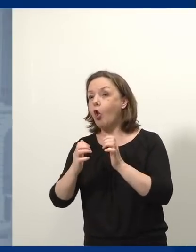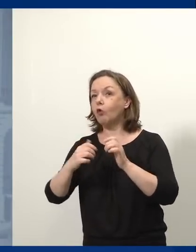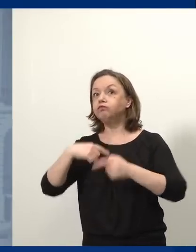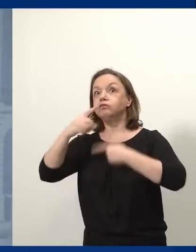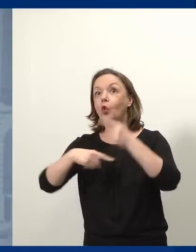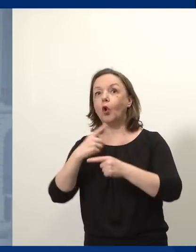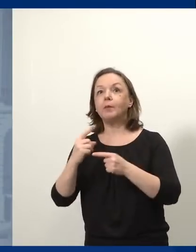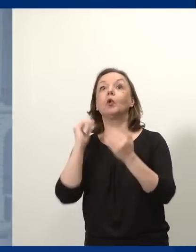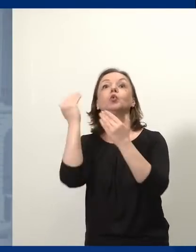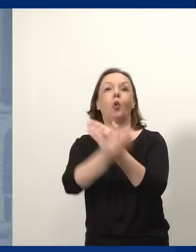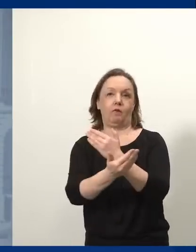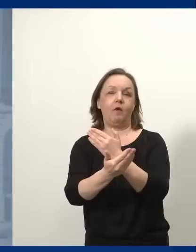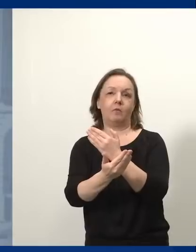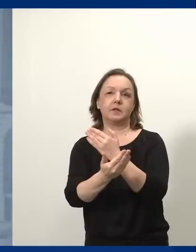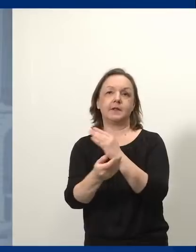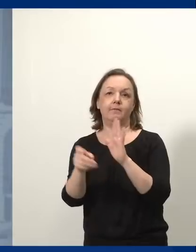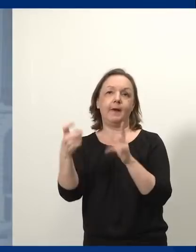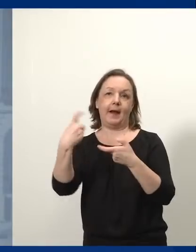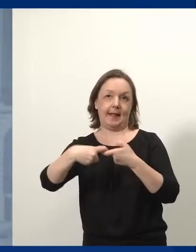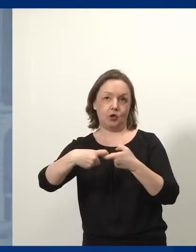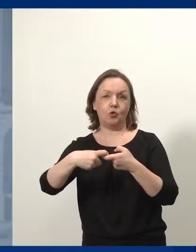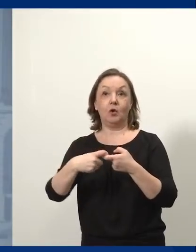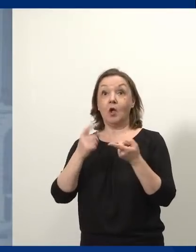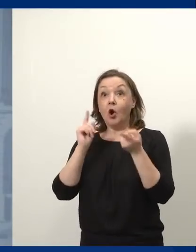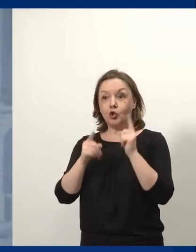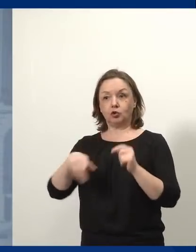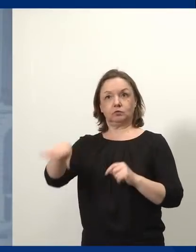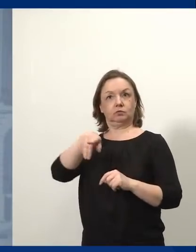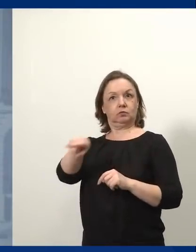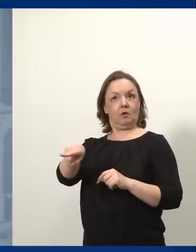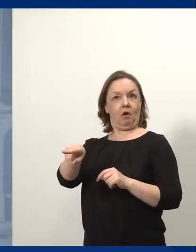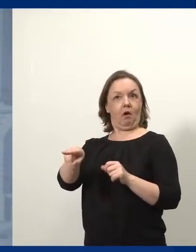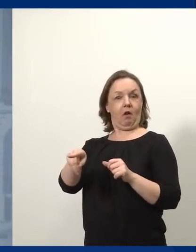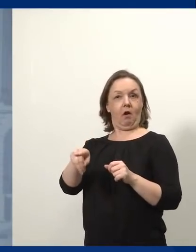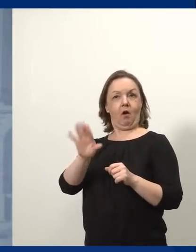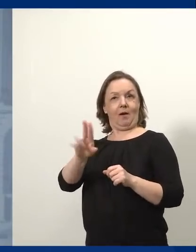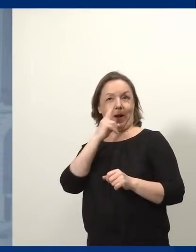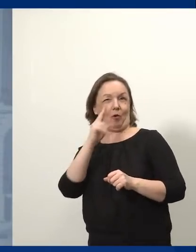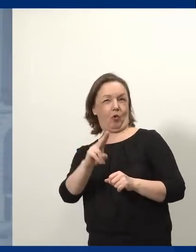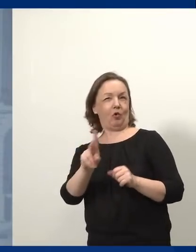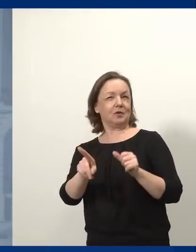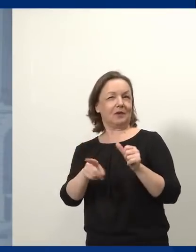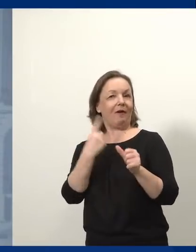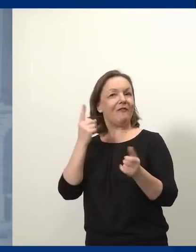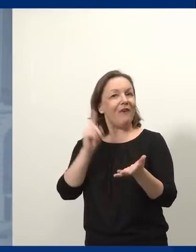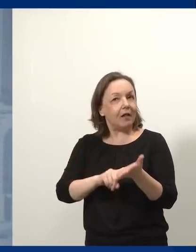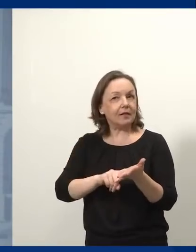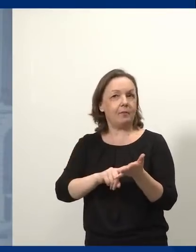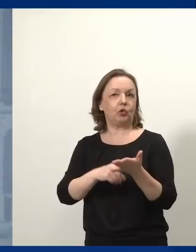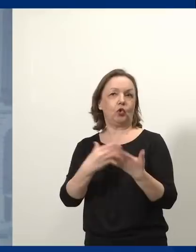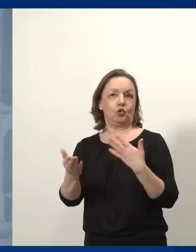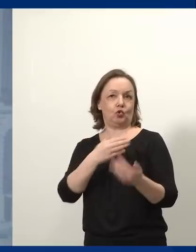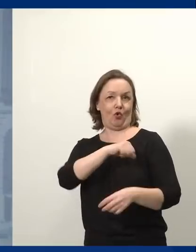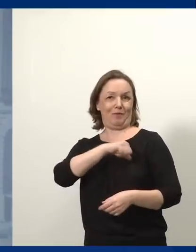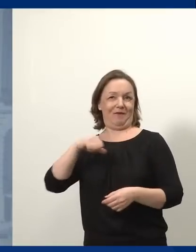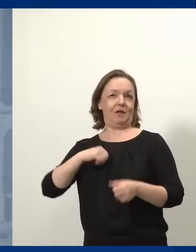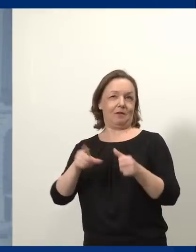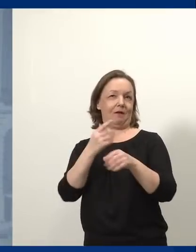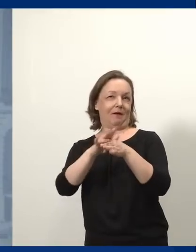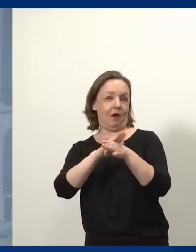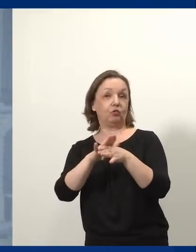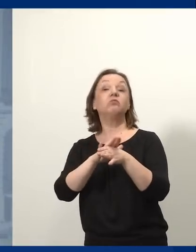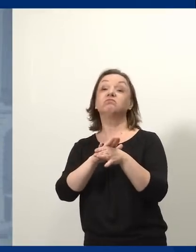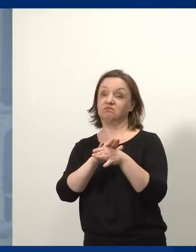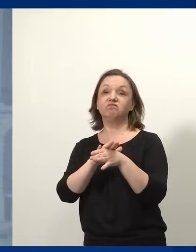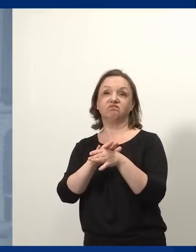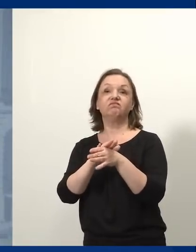Ja mikäli sitten tällä puolella olisi sellainen tilanne, että olisi välttämätöntä näitä toimivaltuuksia ottaa käyttöön, niin tuolloin näitäkin